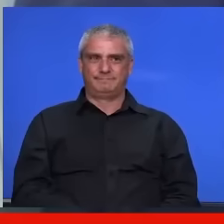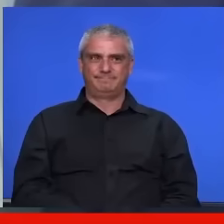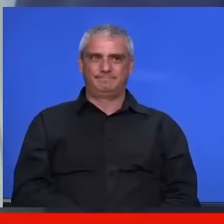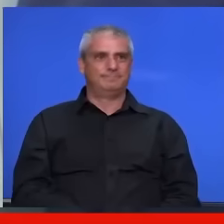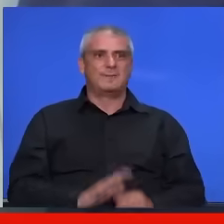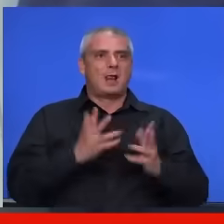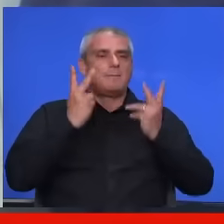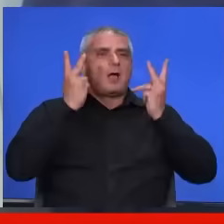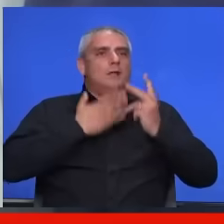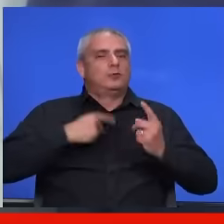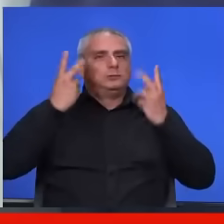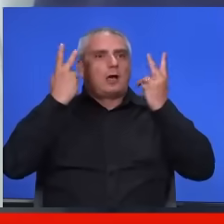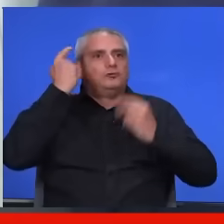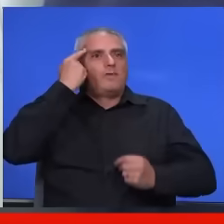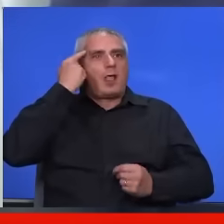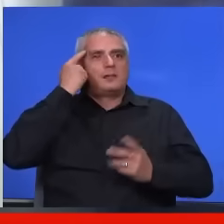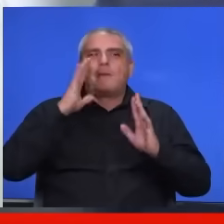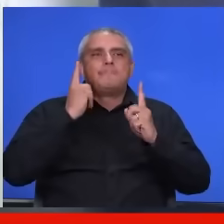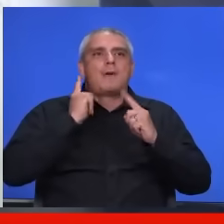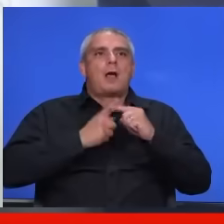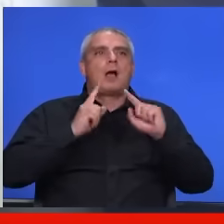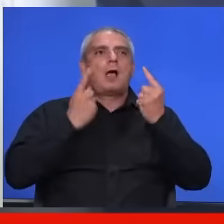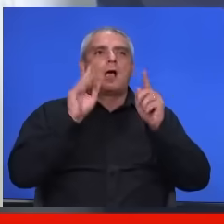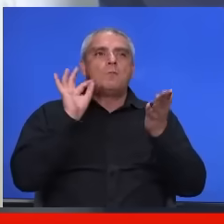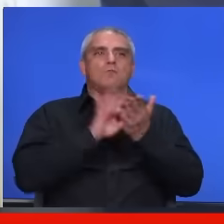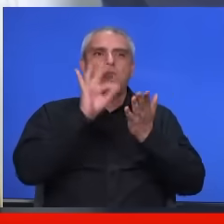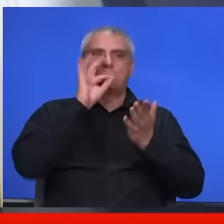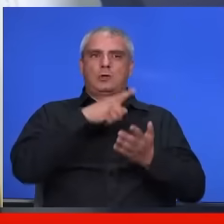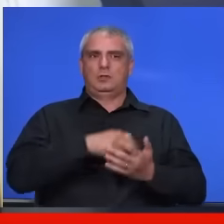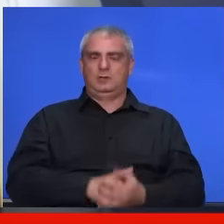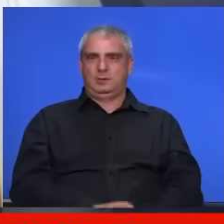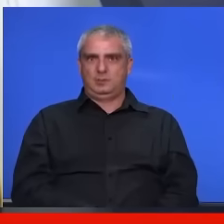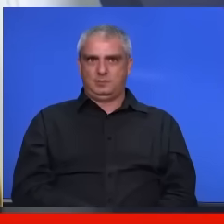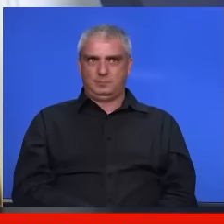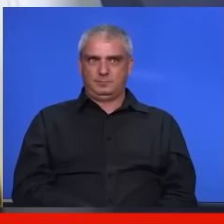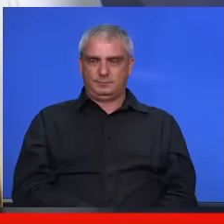למה כל כך חשוב לדעת מה היה באותו רגע?